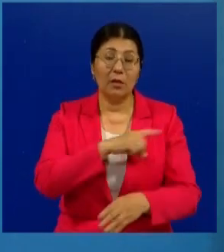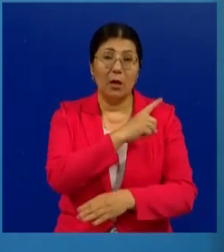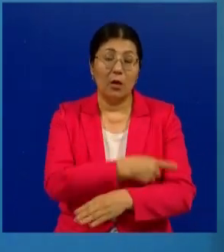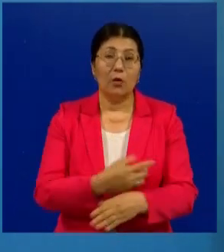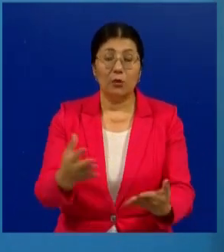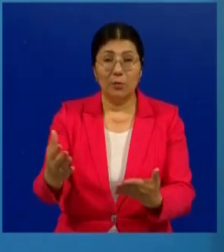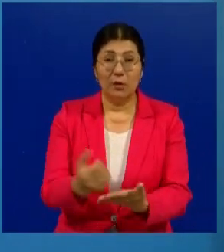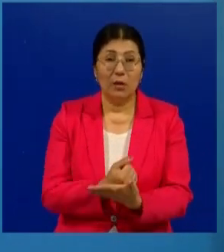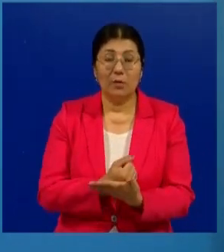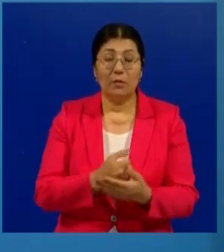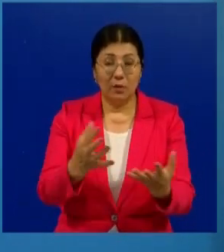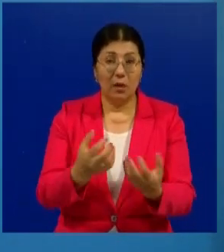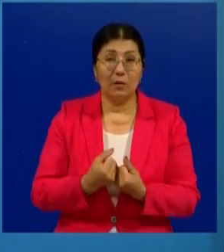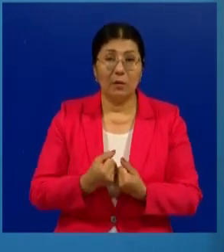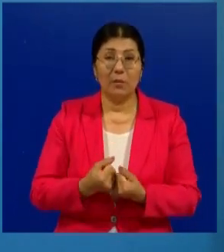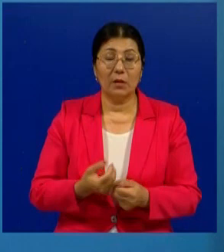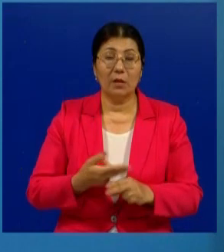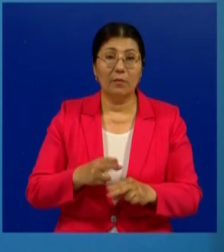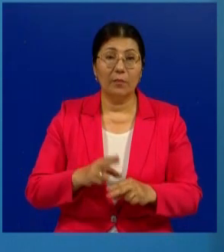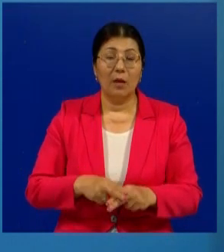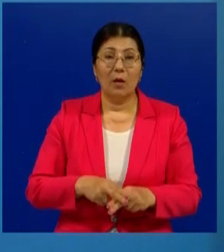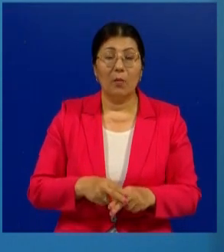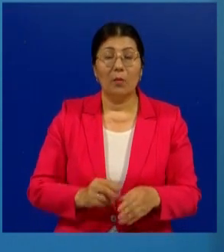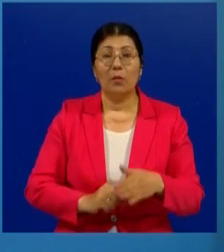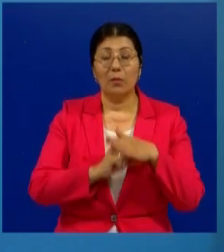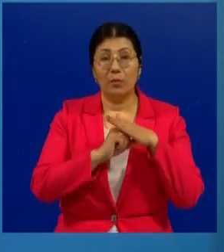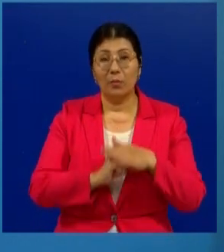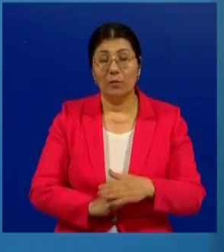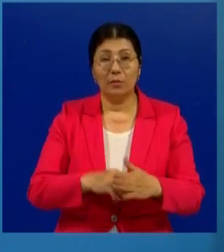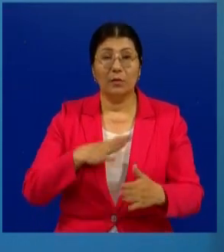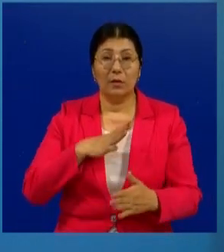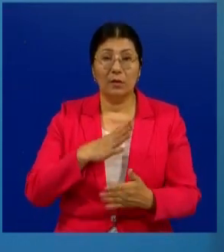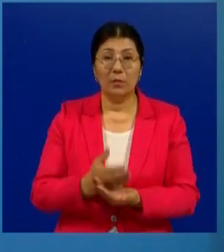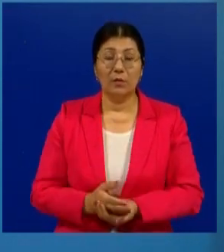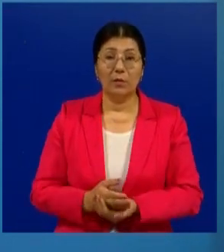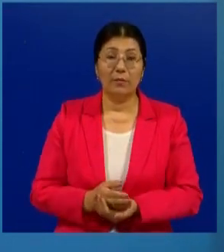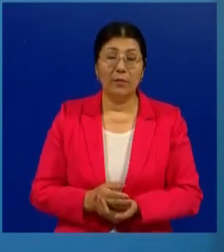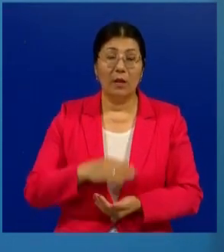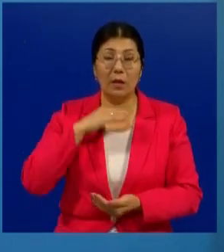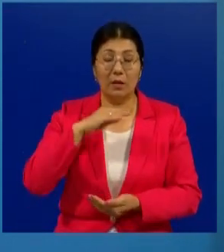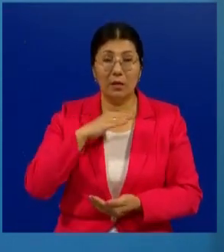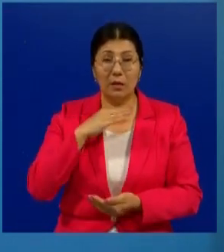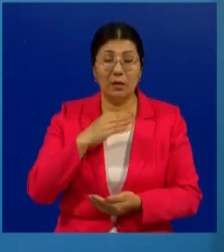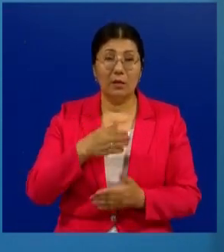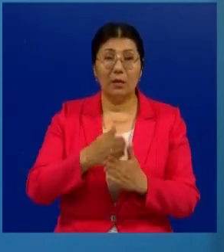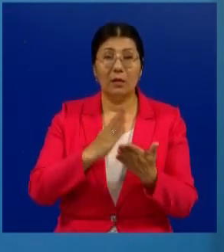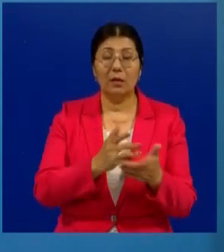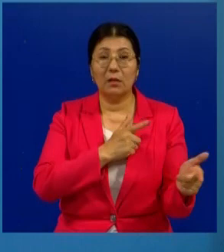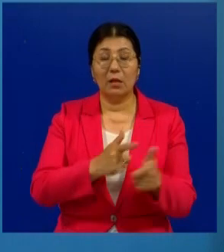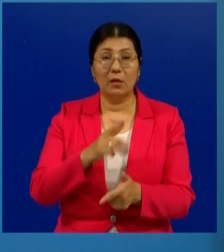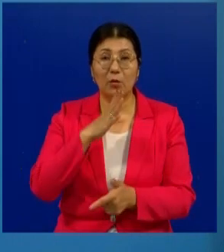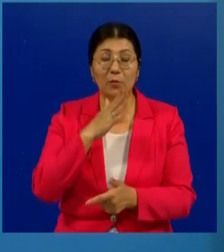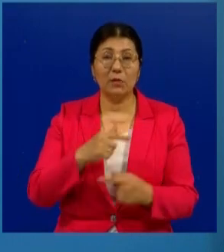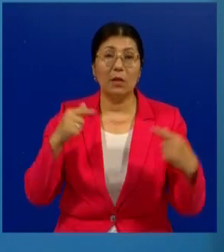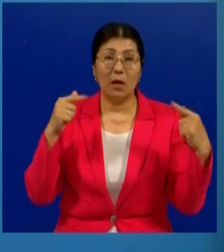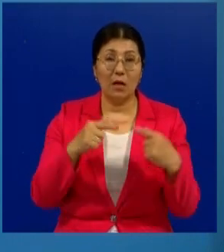сол мәжбүрлеу саясаты дейді ғой, мәжбүрлеу, мәжбүрлікпен жүргізілді. Және осы астық және ет дайындау науқаны кезінде мысалға осылай